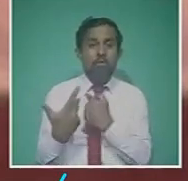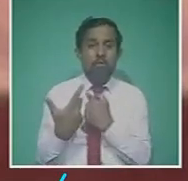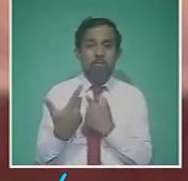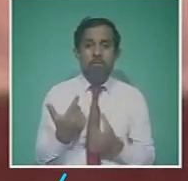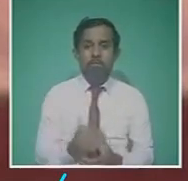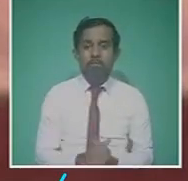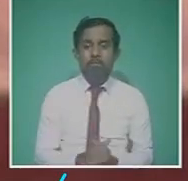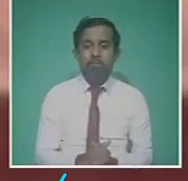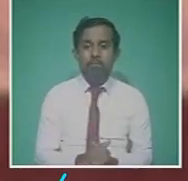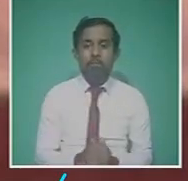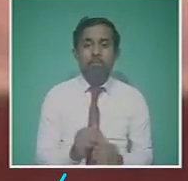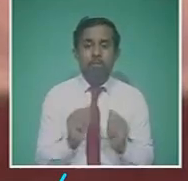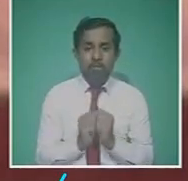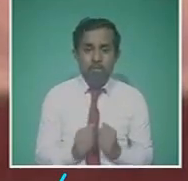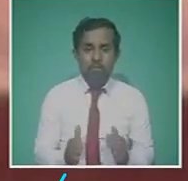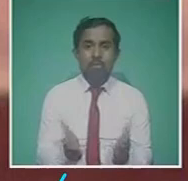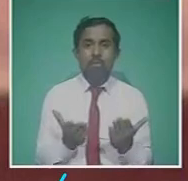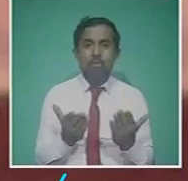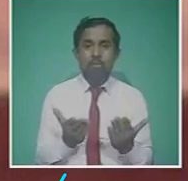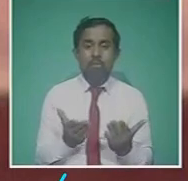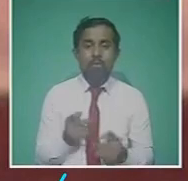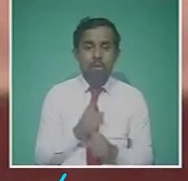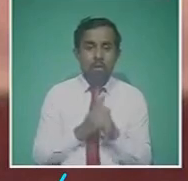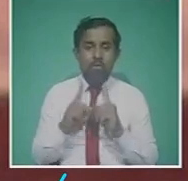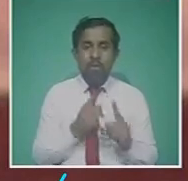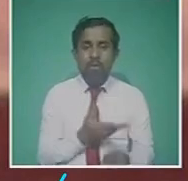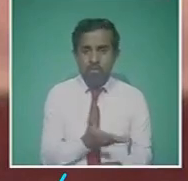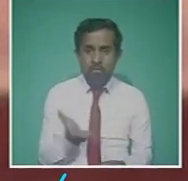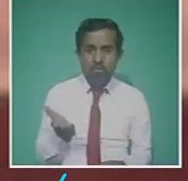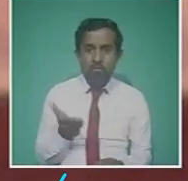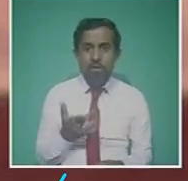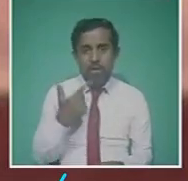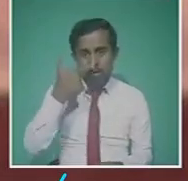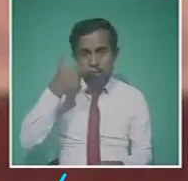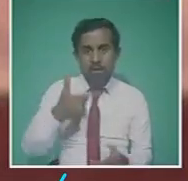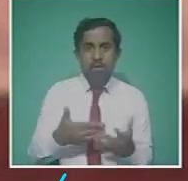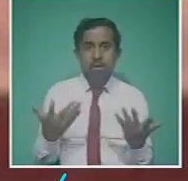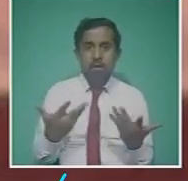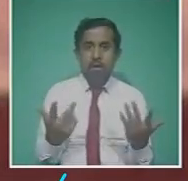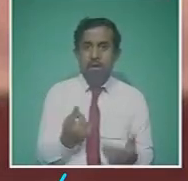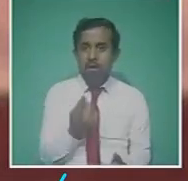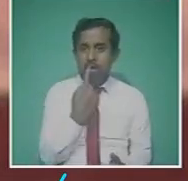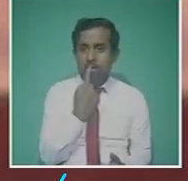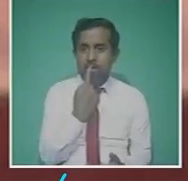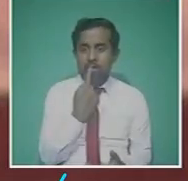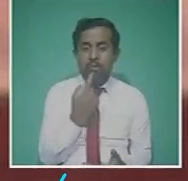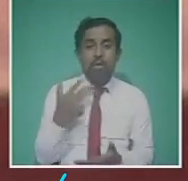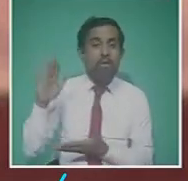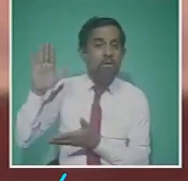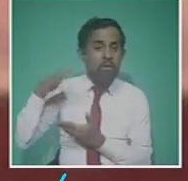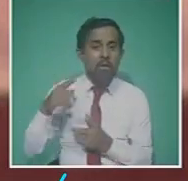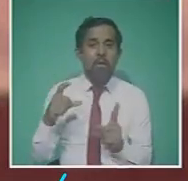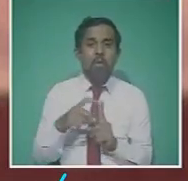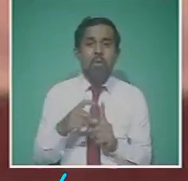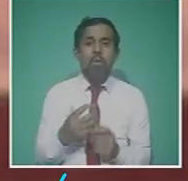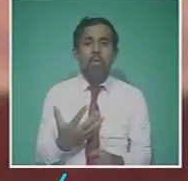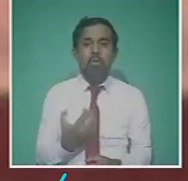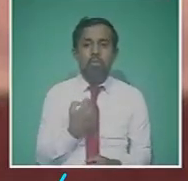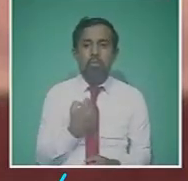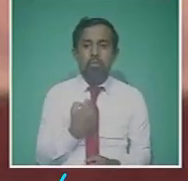නිසා අපි කටයුතු කරන්න ඕනේ. මෙතන අද කතා කරනවා. භූමි තෙල් නැහැ කියලා කතා කරනවා. හැබැයි මේවා ගෙන්න ගන්න ඩොලර් ඕන